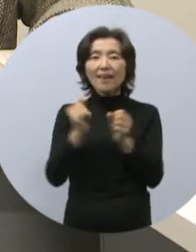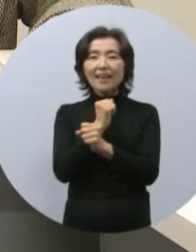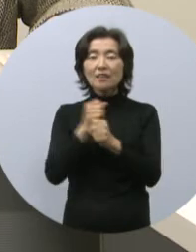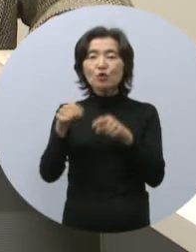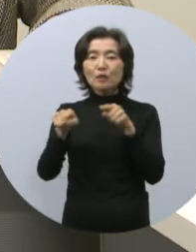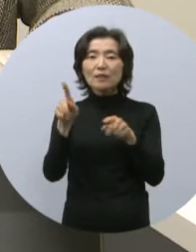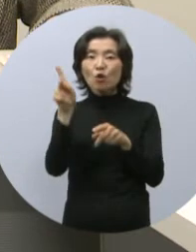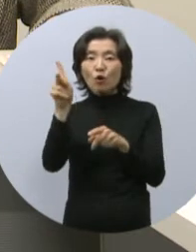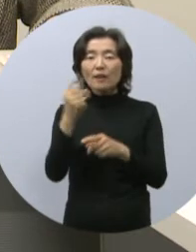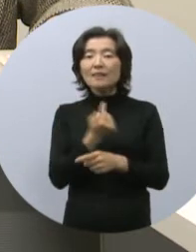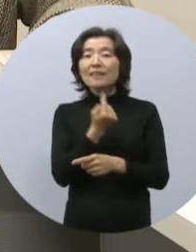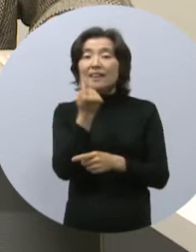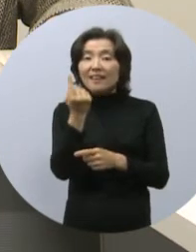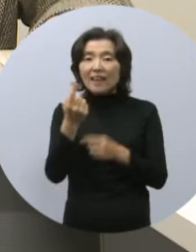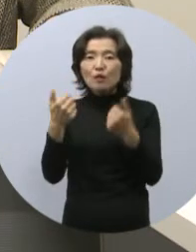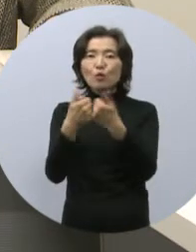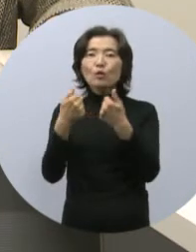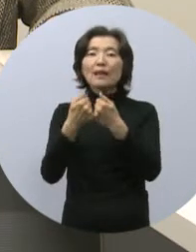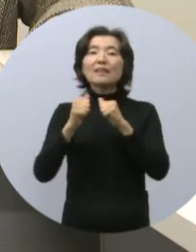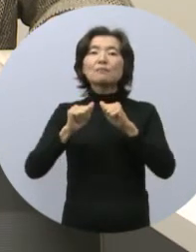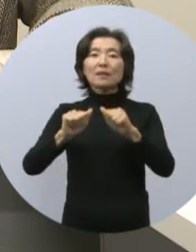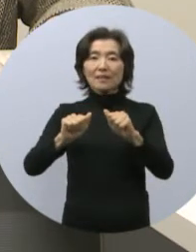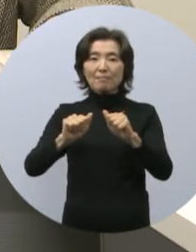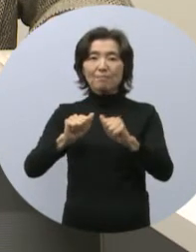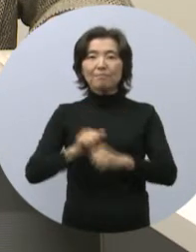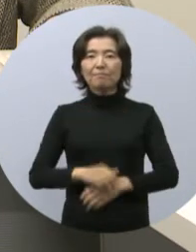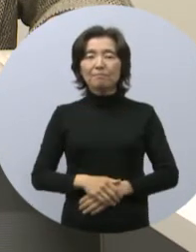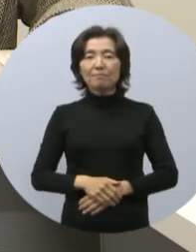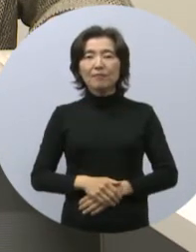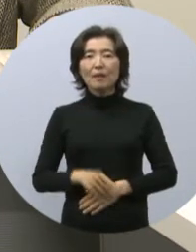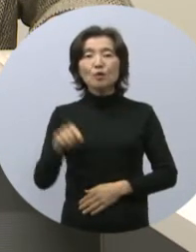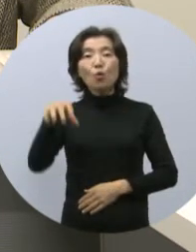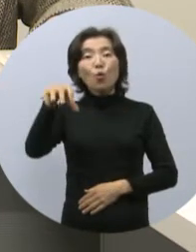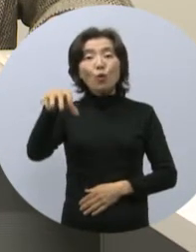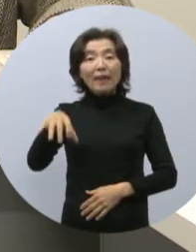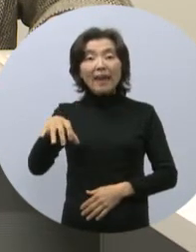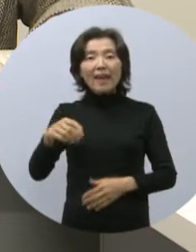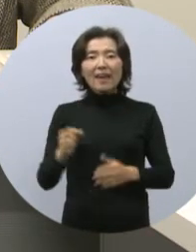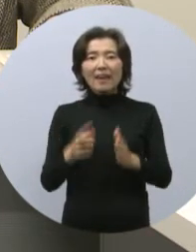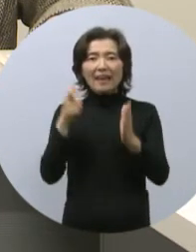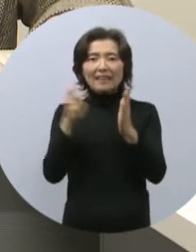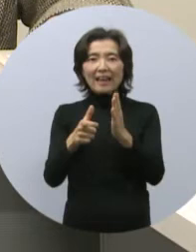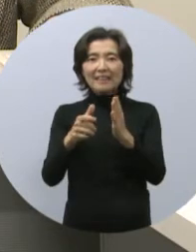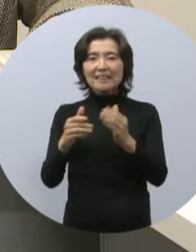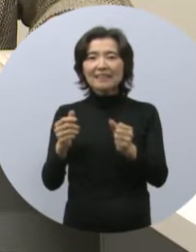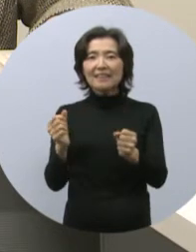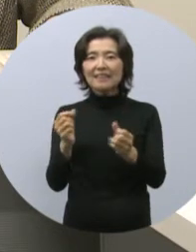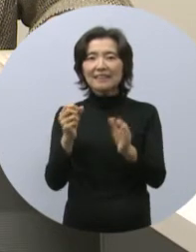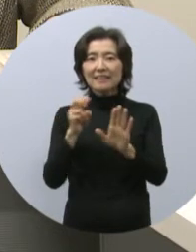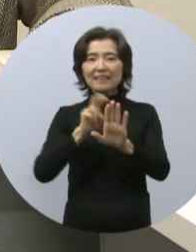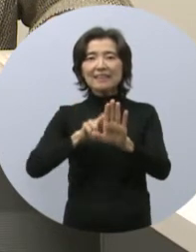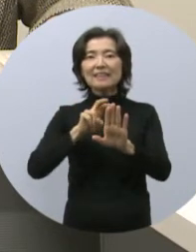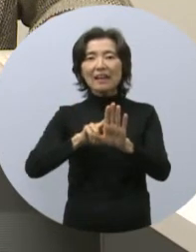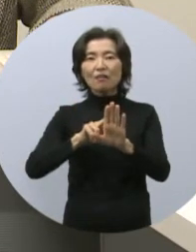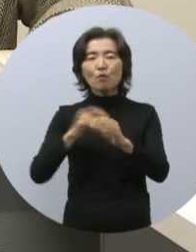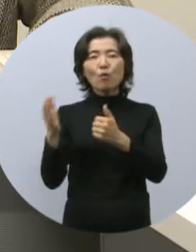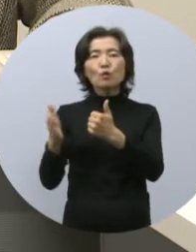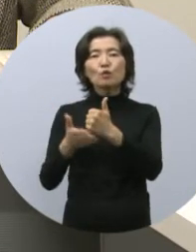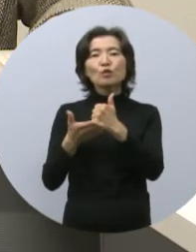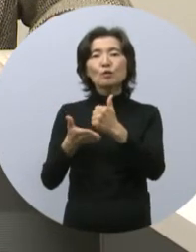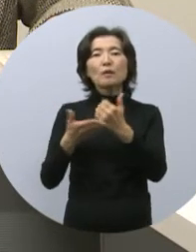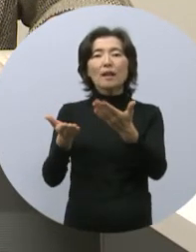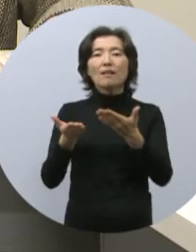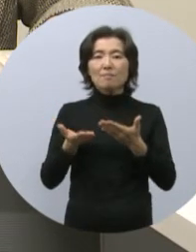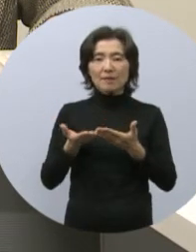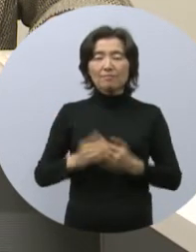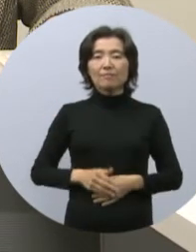して相談しました。そこで耐震診断を進められましたんで、それと同